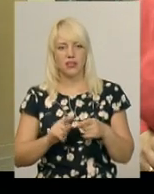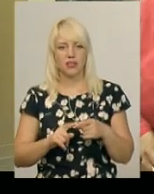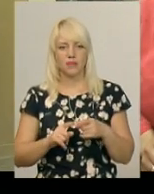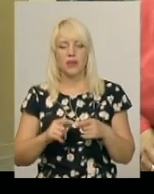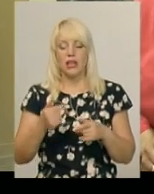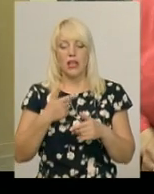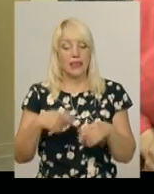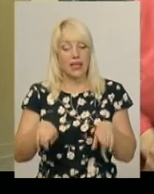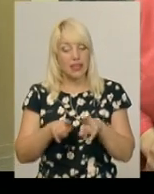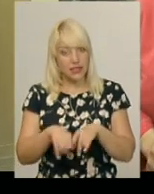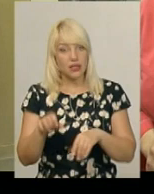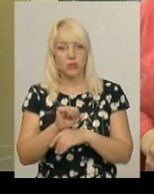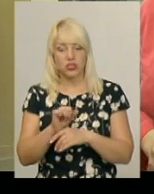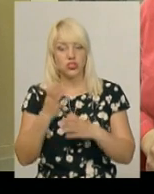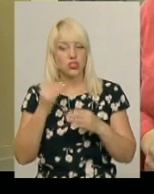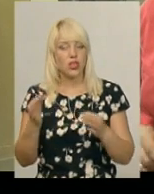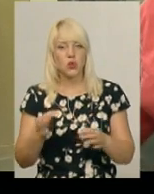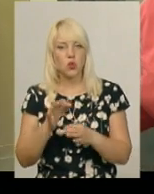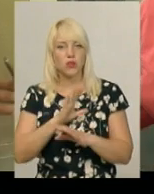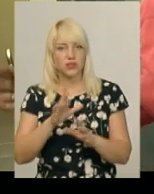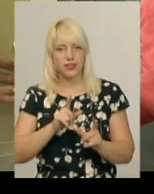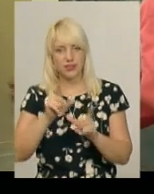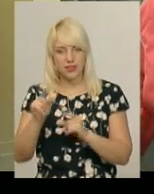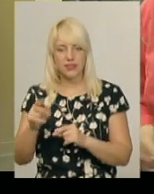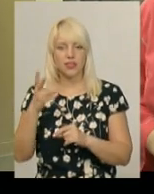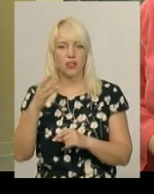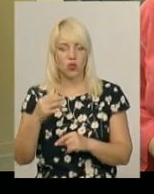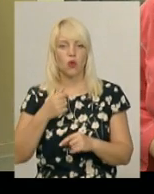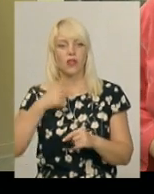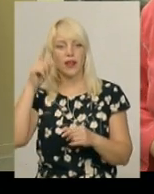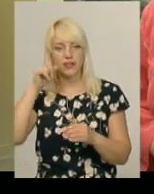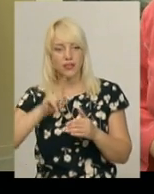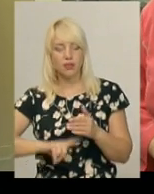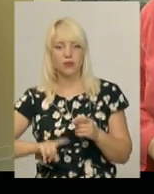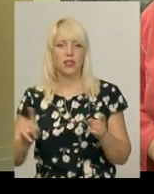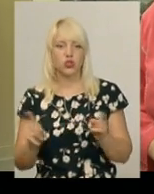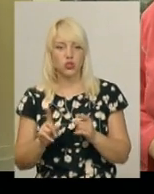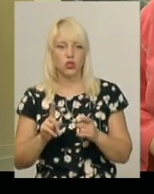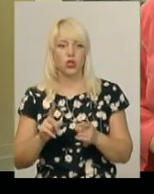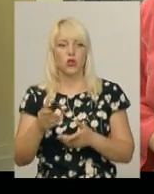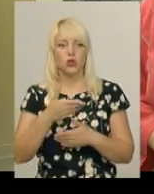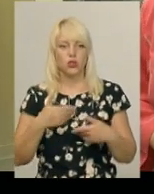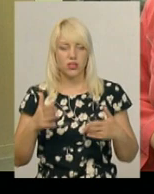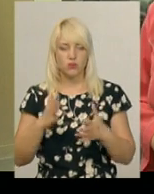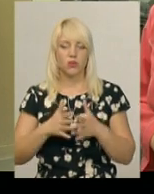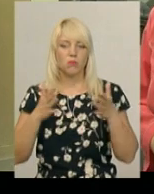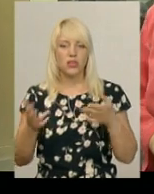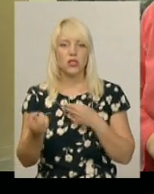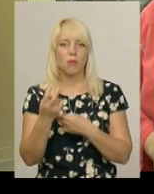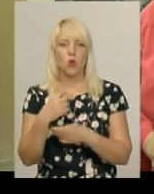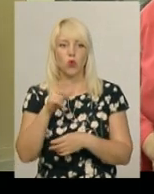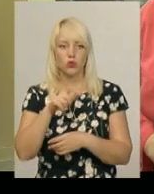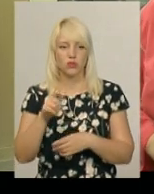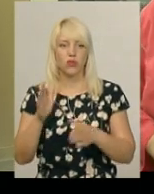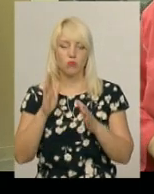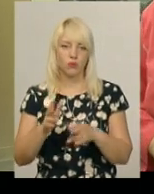їздили, але сподіваємось на майбутнє, що до нас і буде більше приходити людей, і